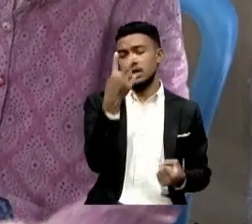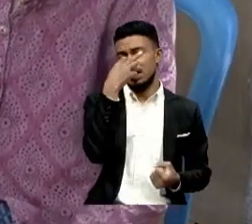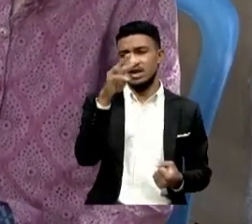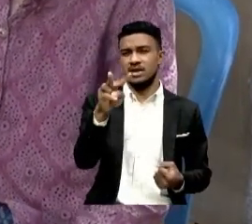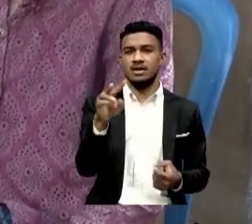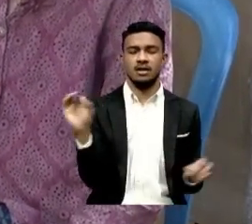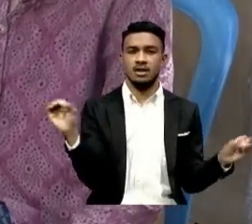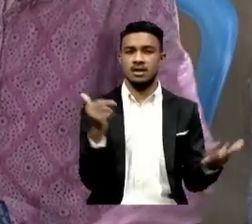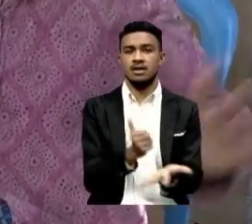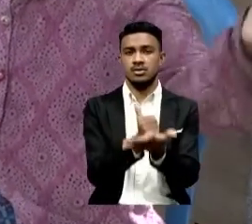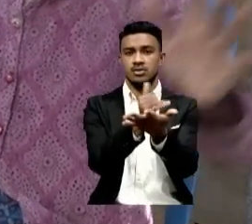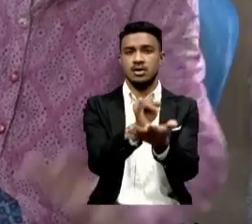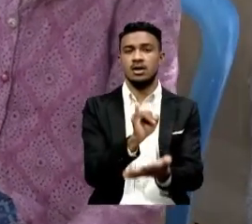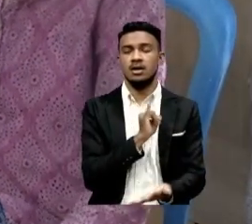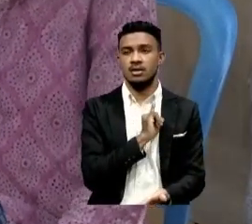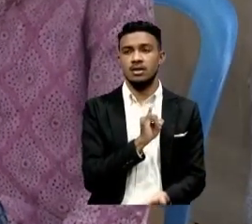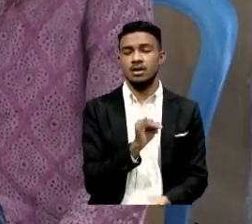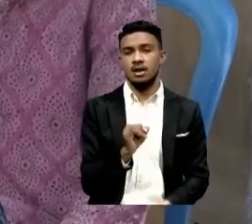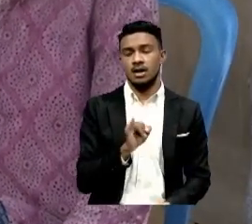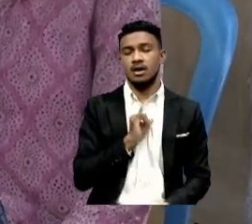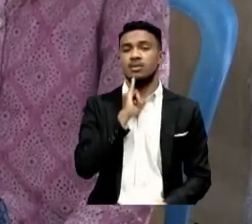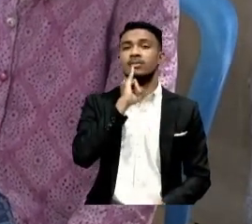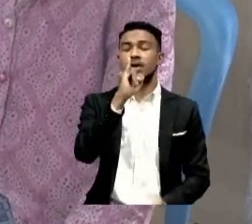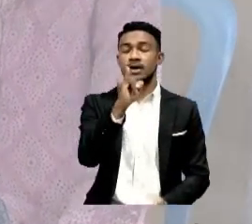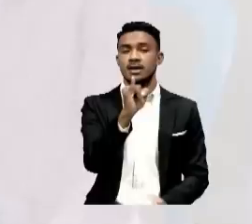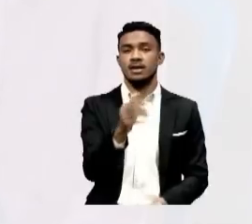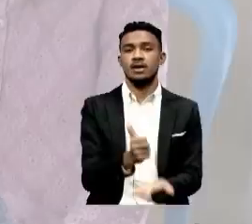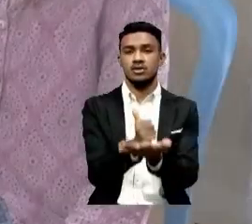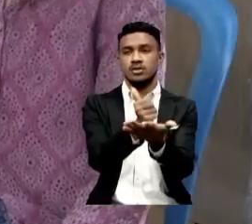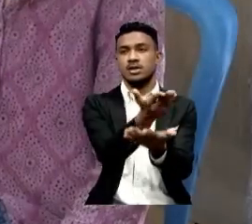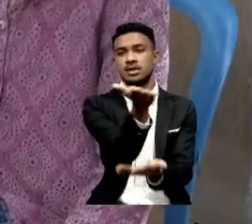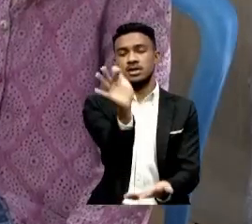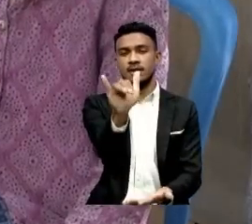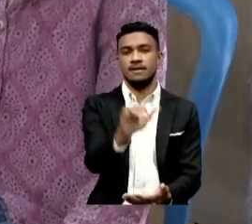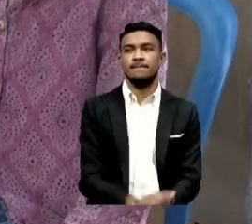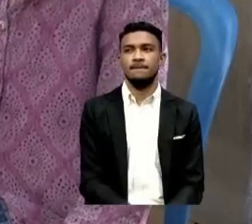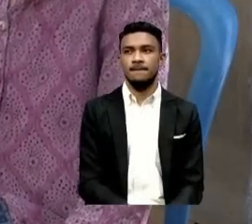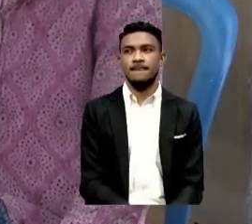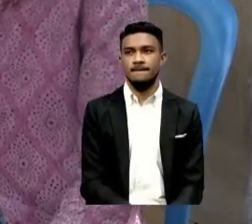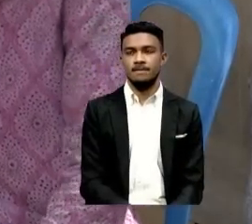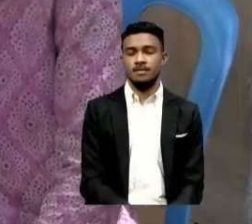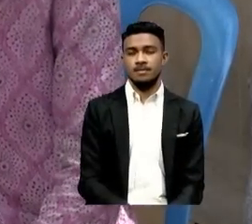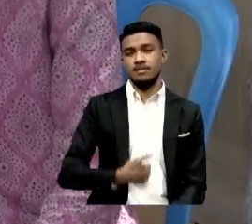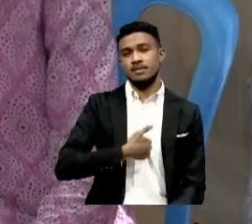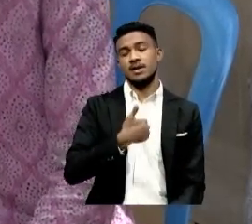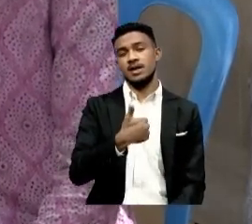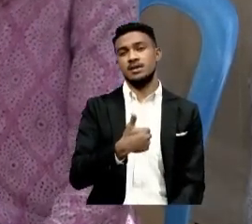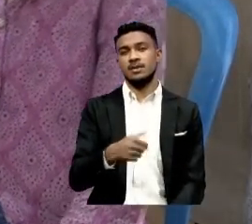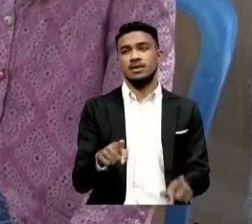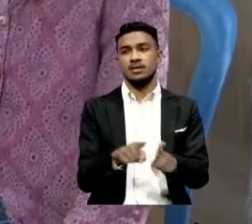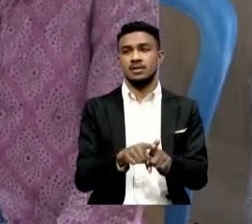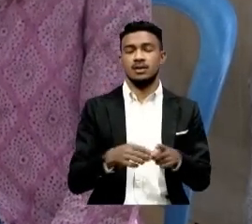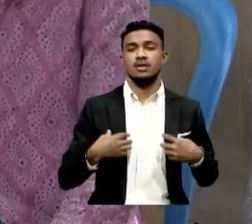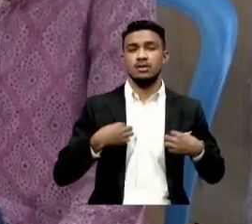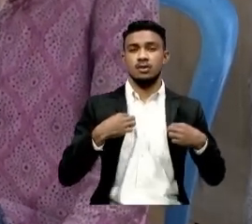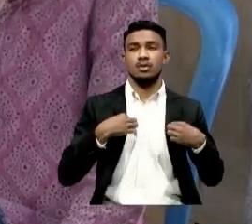sudah ha ha umak sudah bes basira eh pase me sakret mat po ropa ne sira